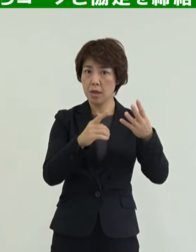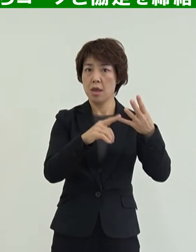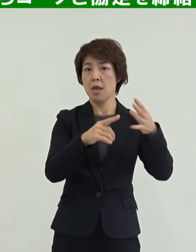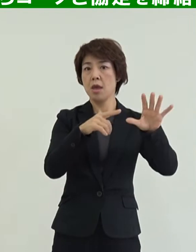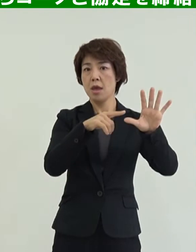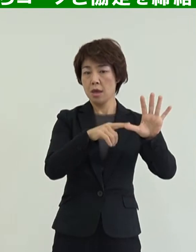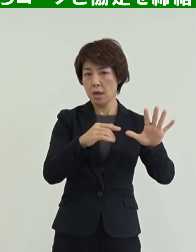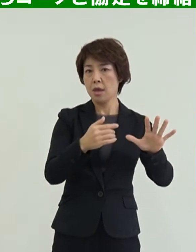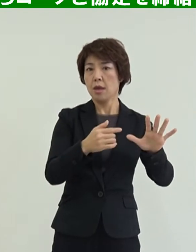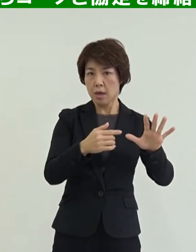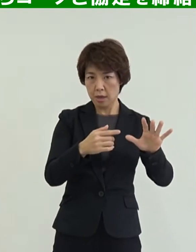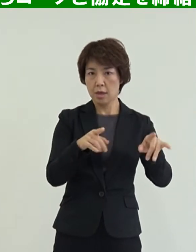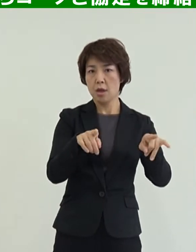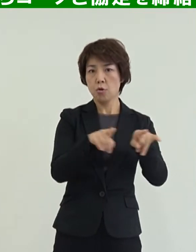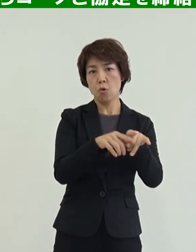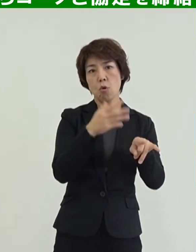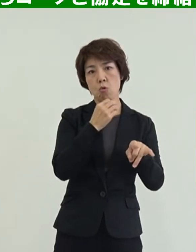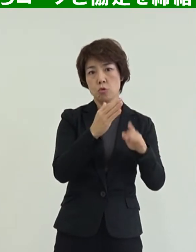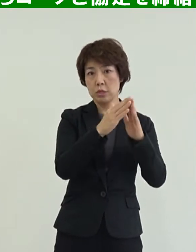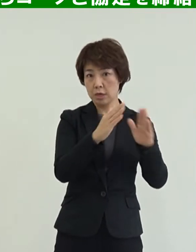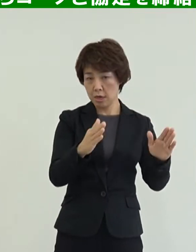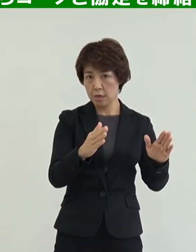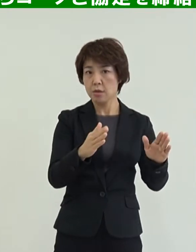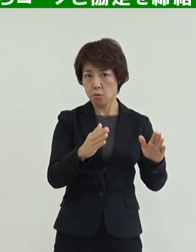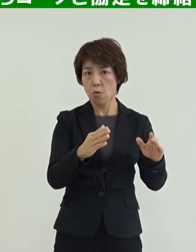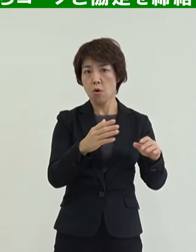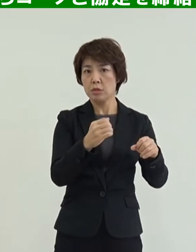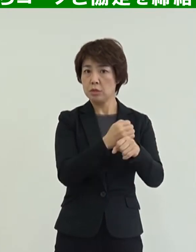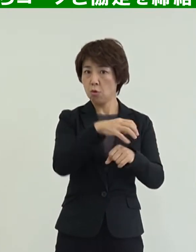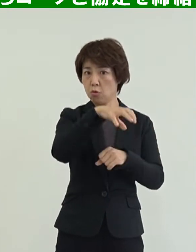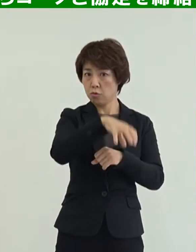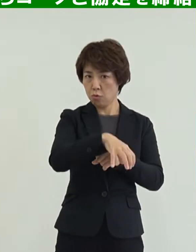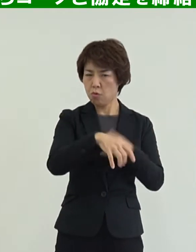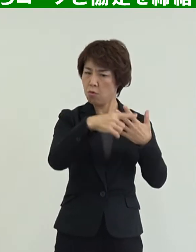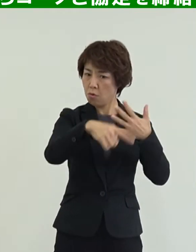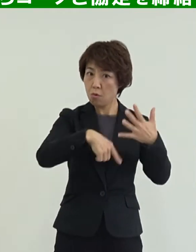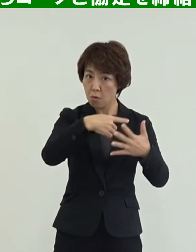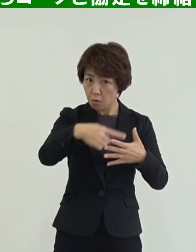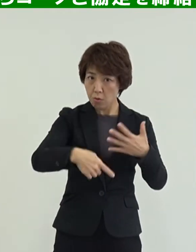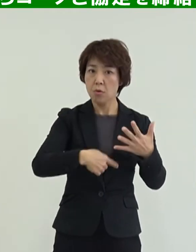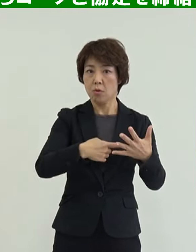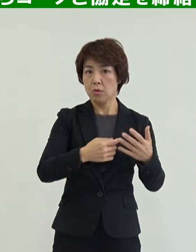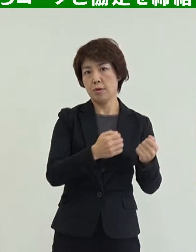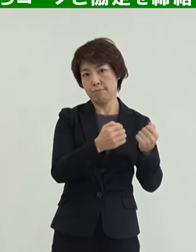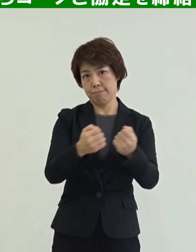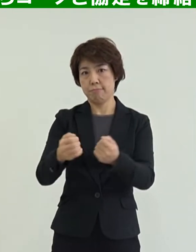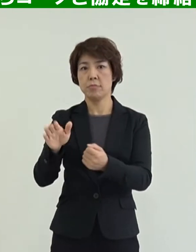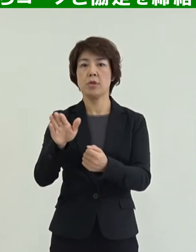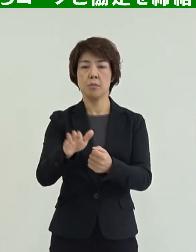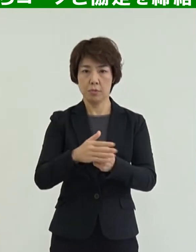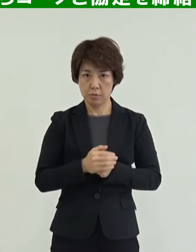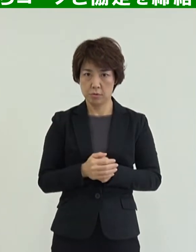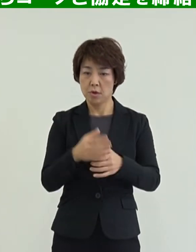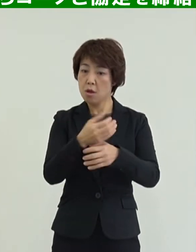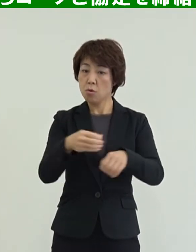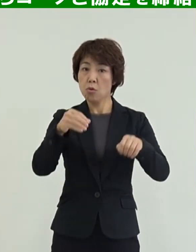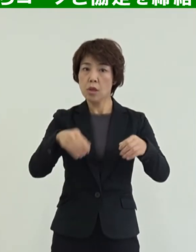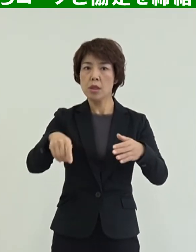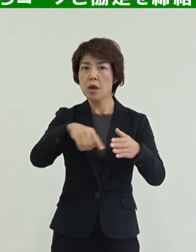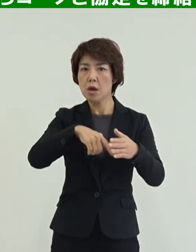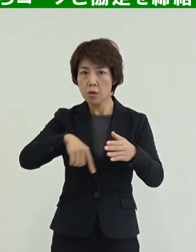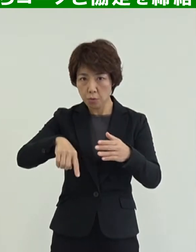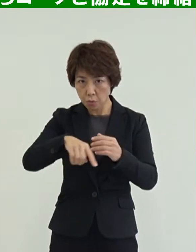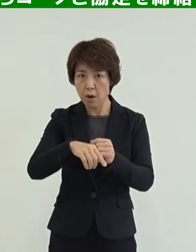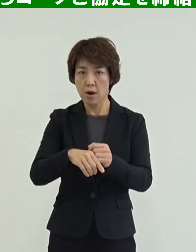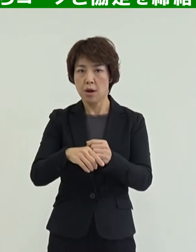福祉法人表同福祉会の後シギチ事業所などにも温厚しております協定内容には移動販売